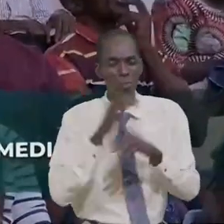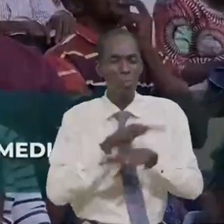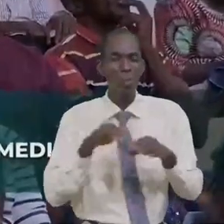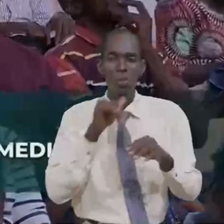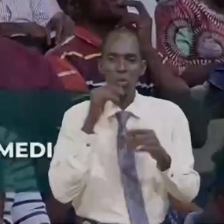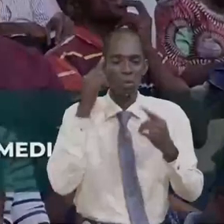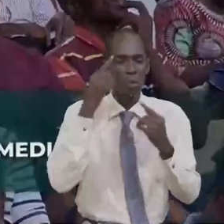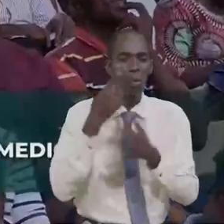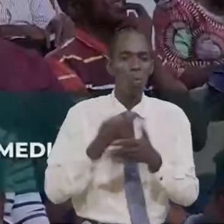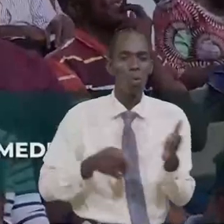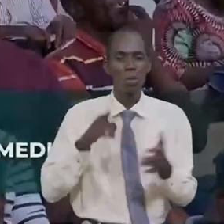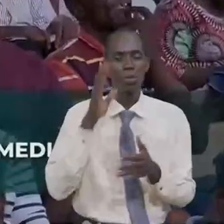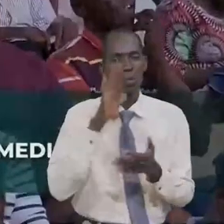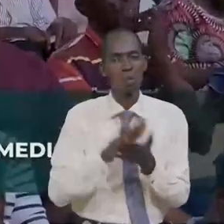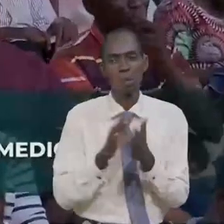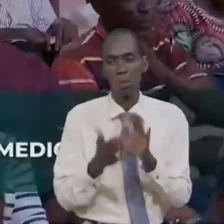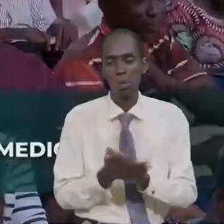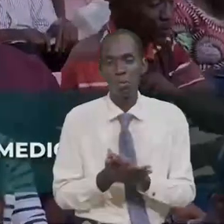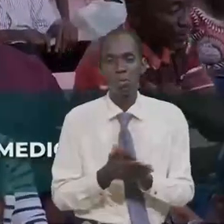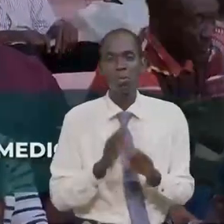et ne pense pas